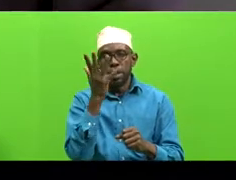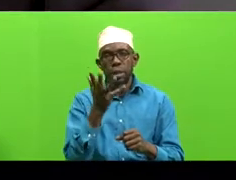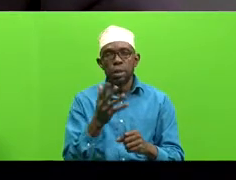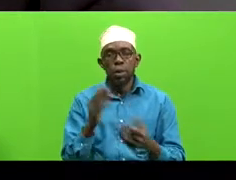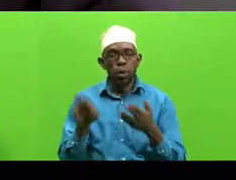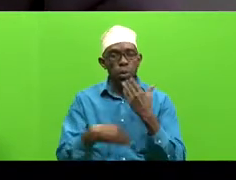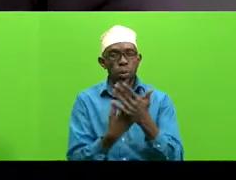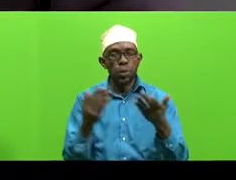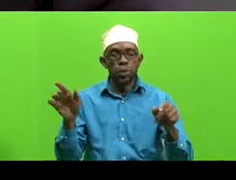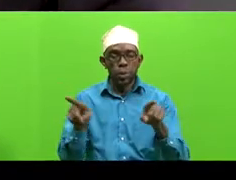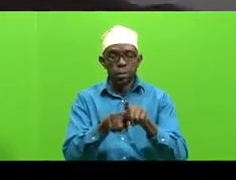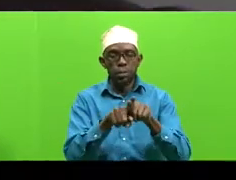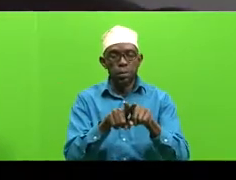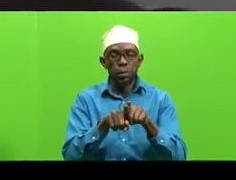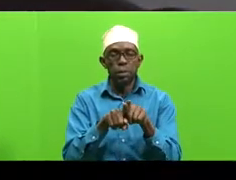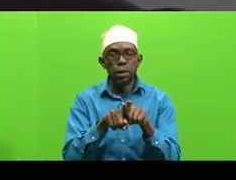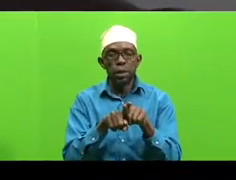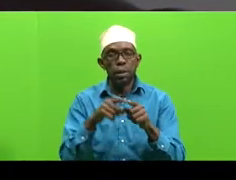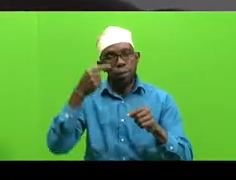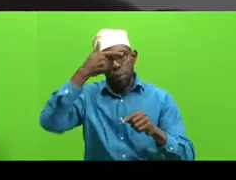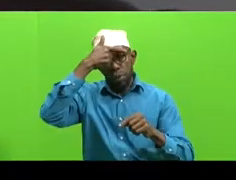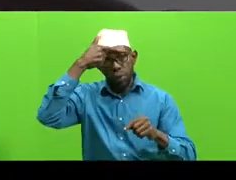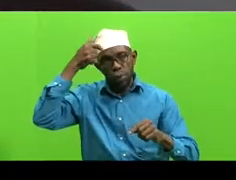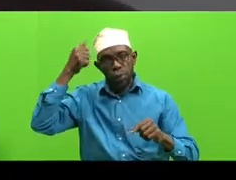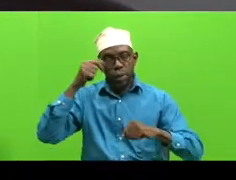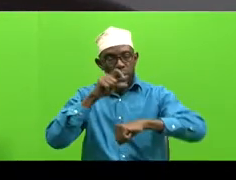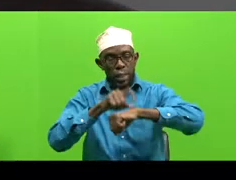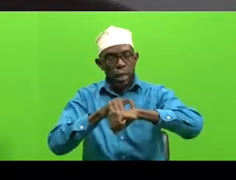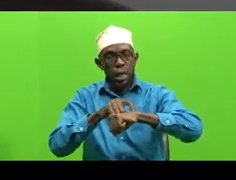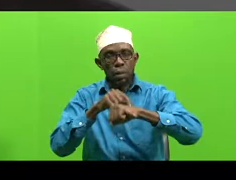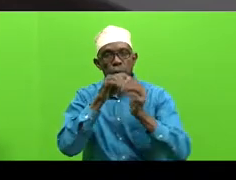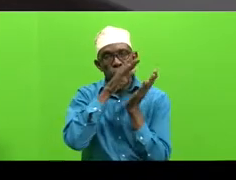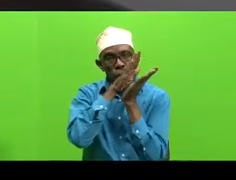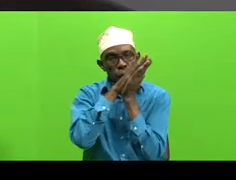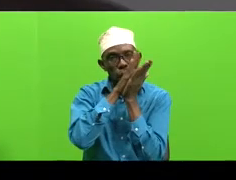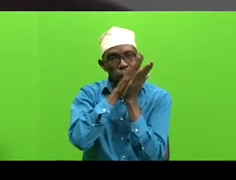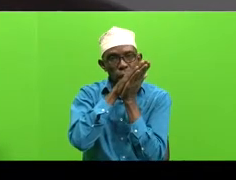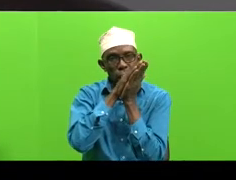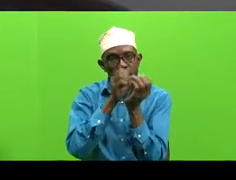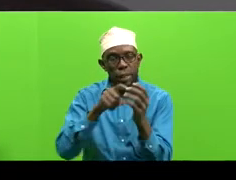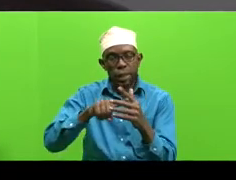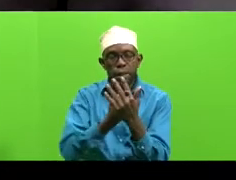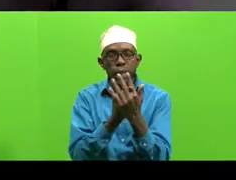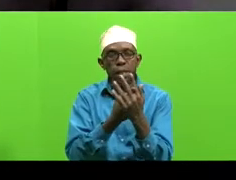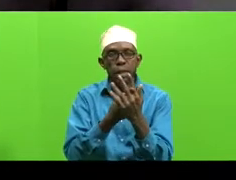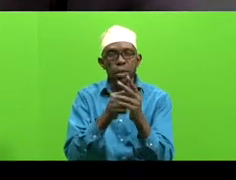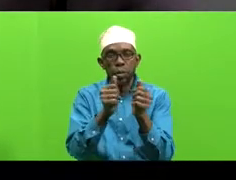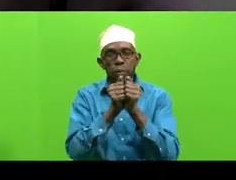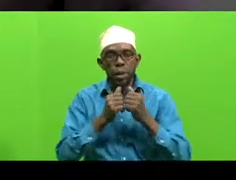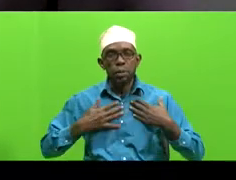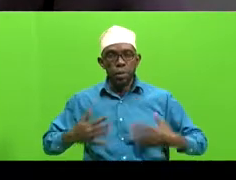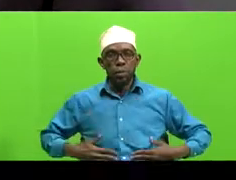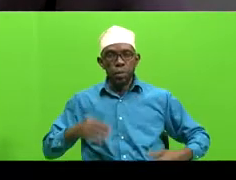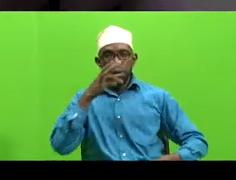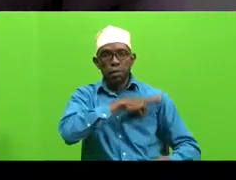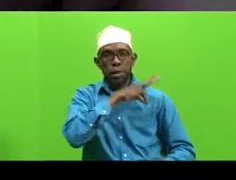au zote kabisa. Manake unakuta ni uvumi ambao unaanzishwa na watu kwa manufaa